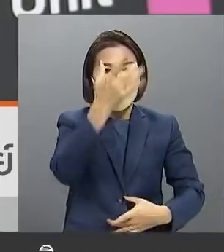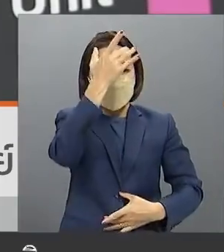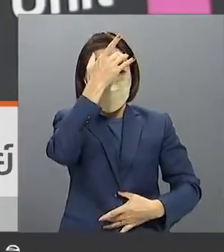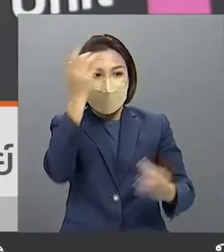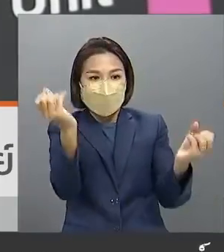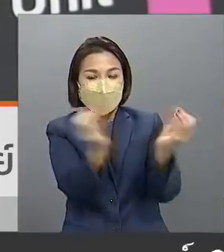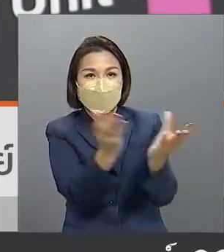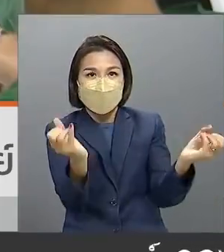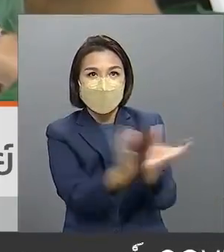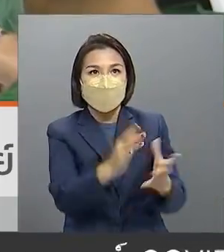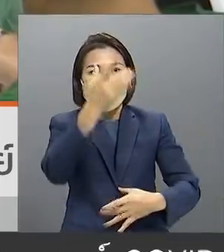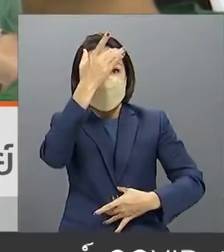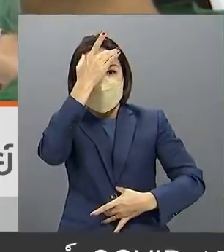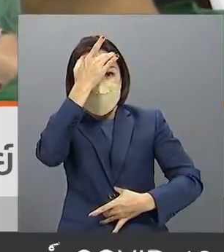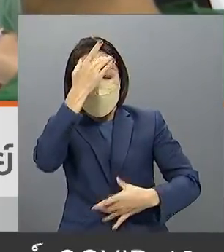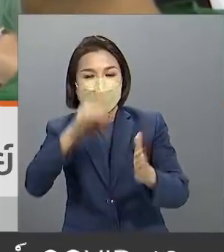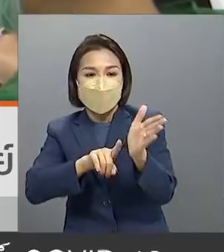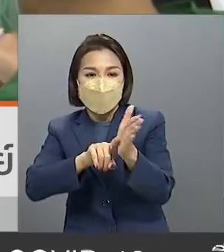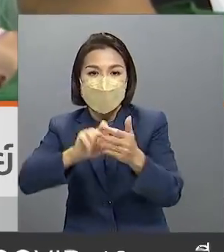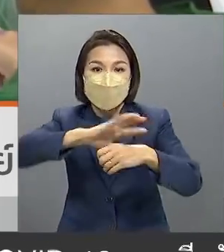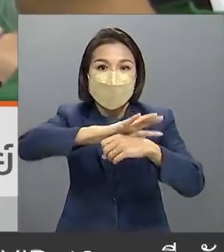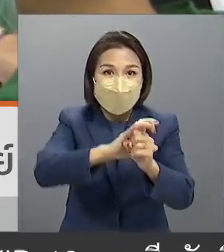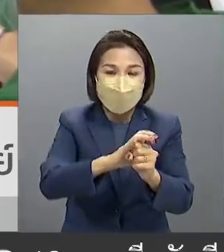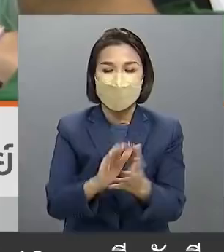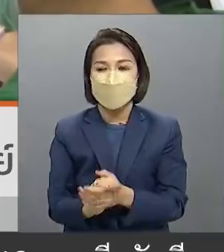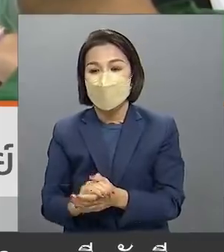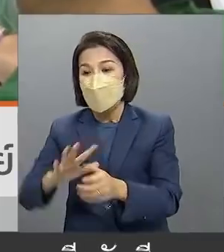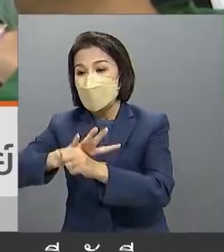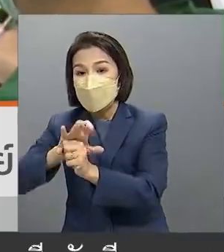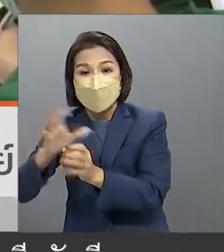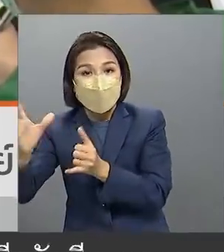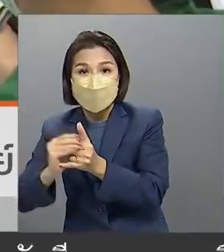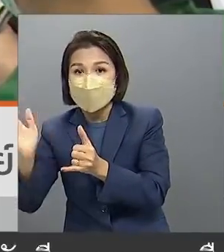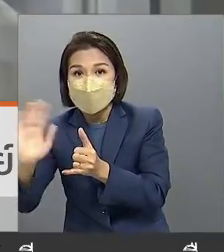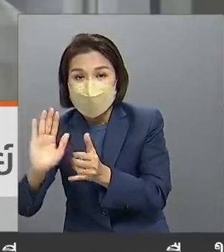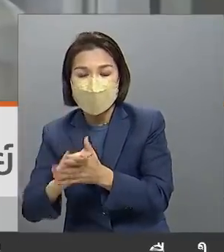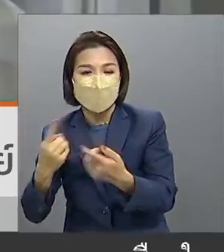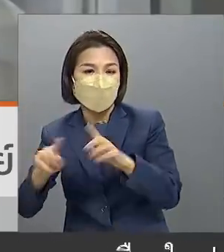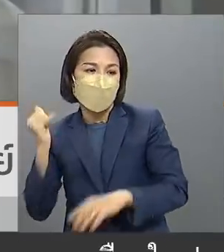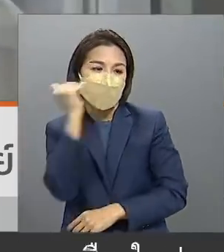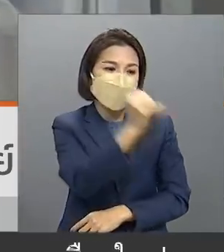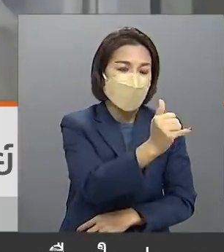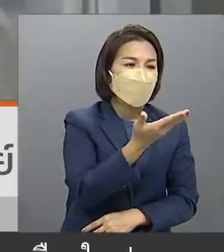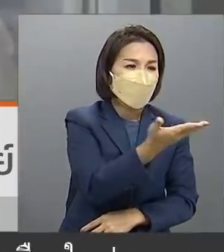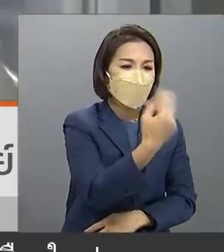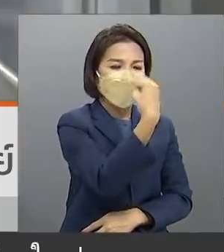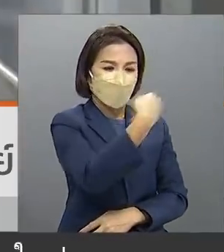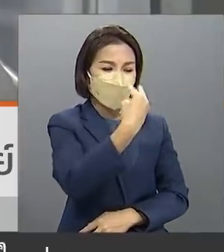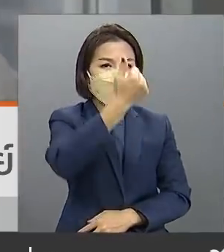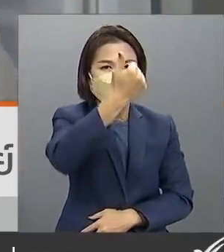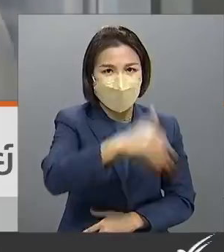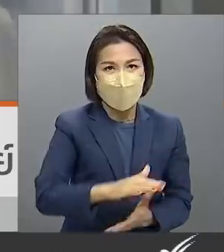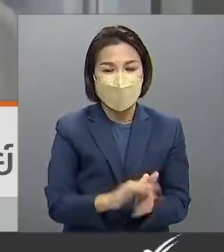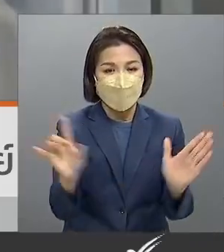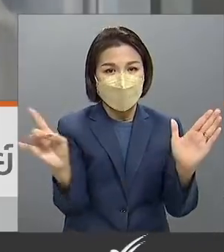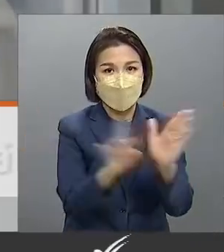ป็นโควิดแล้วก็ไม่ใช่ป่วยจากโควิดนะคะไม่สามารถเข้ารักษาพยาบาลได้ส่วนหนึ่งก็นำไปสู่การเสียชีวิตอย่างน่าเสีย